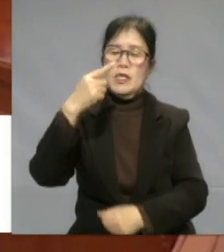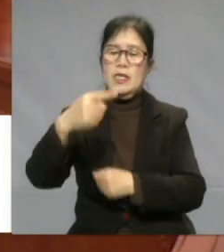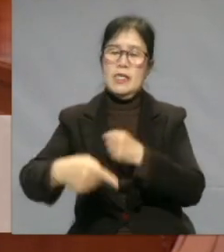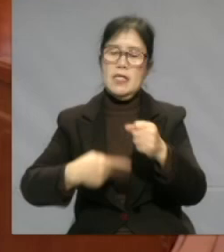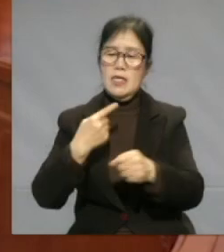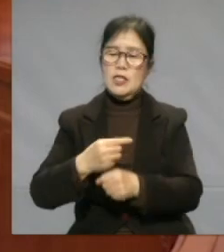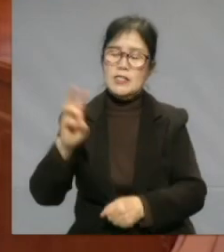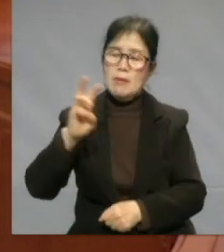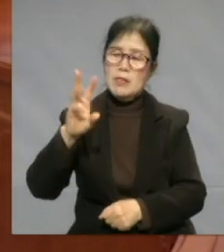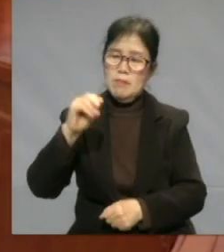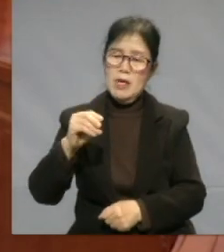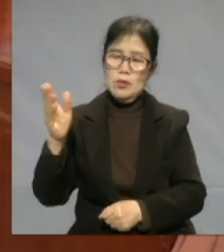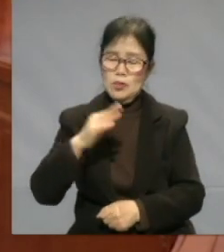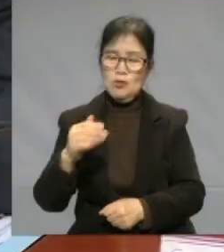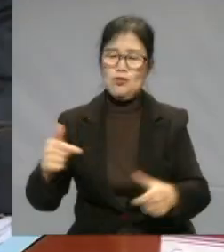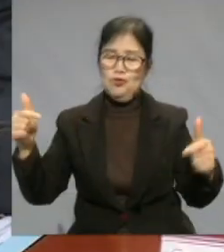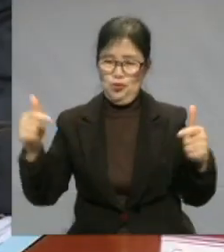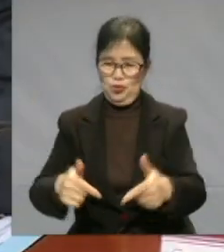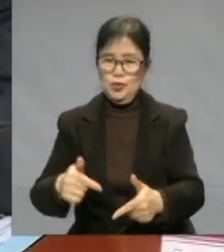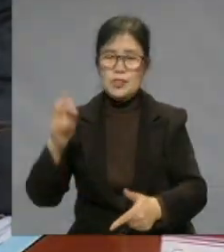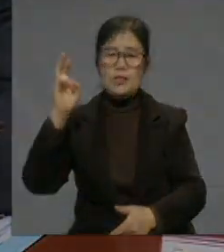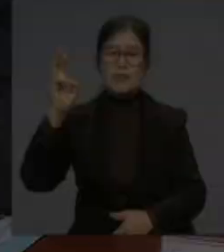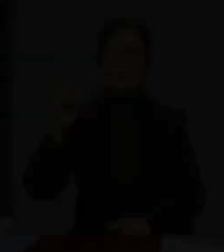원 가량 낮아질 것으로